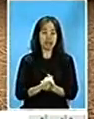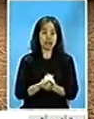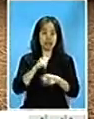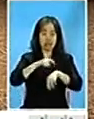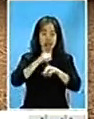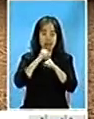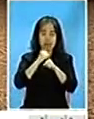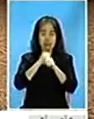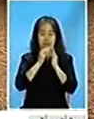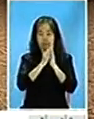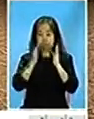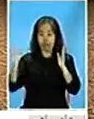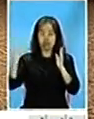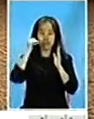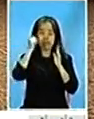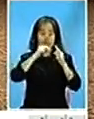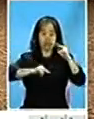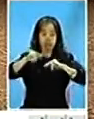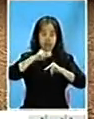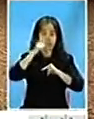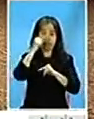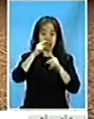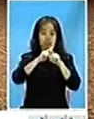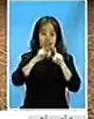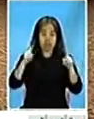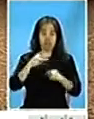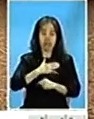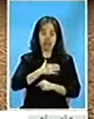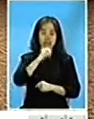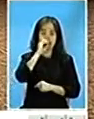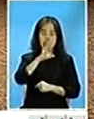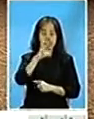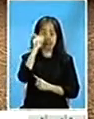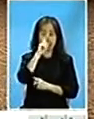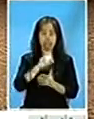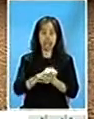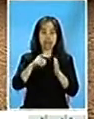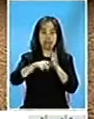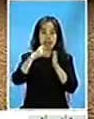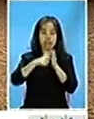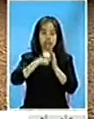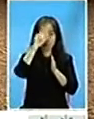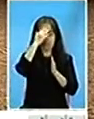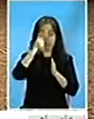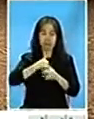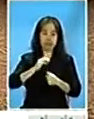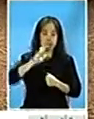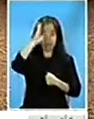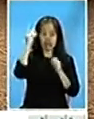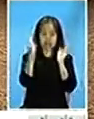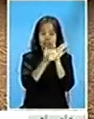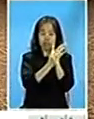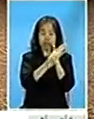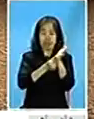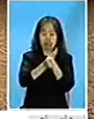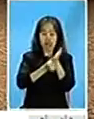ะมีมากไม่เหมือนทุกๆปีที่ผ่านมาแต่ดิฉันจะขอกราบเรียนว่าเหตุผลที่ดิฉันได้สงวนความเห็นปรับลดงบประม